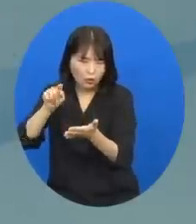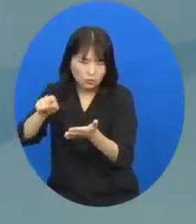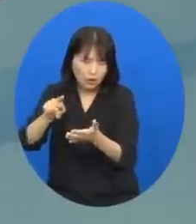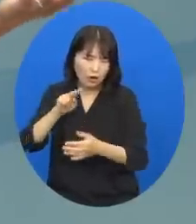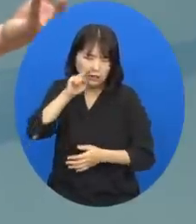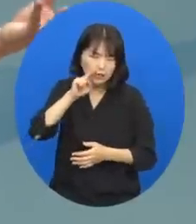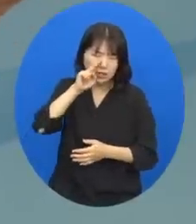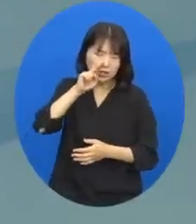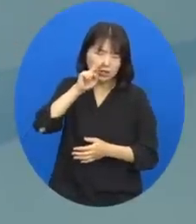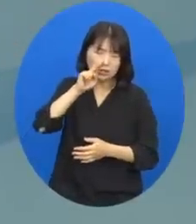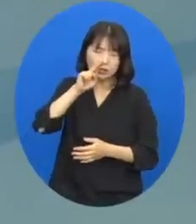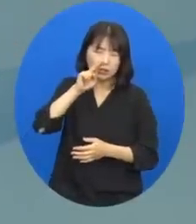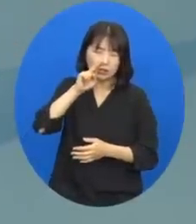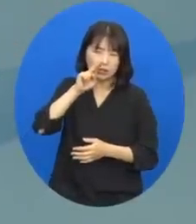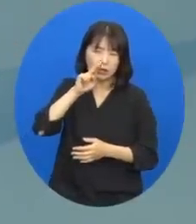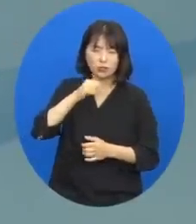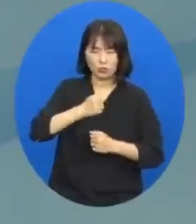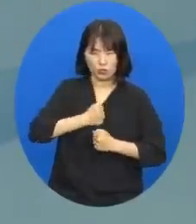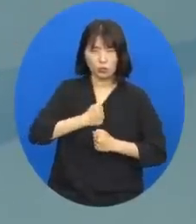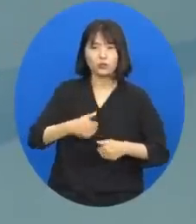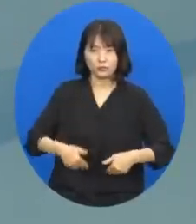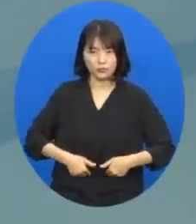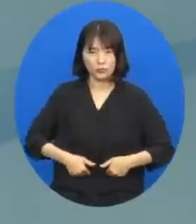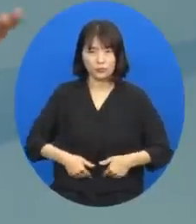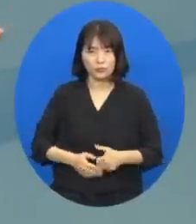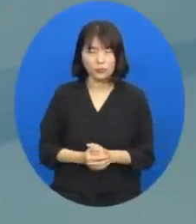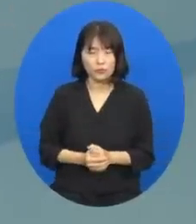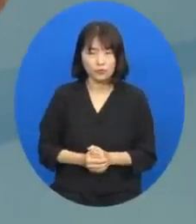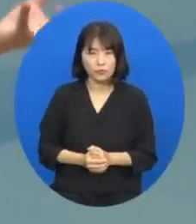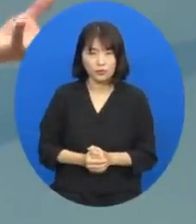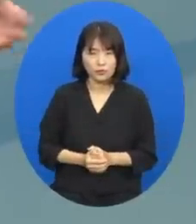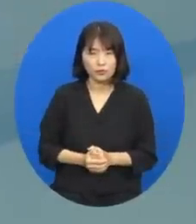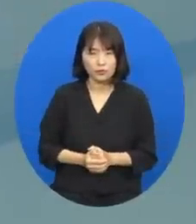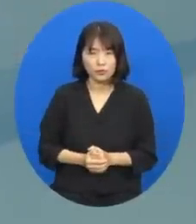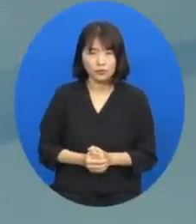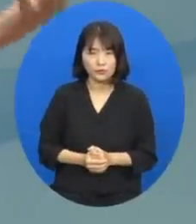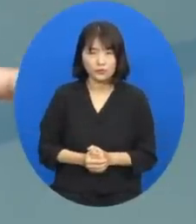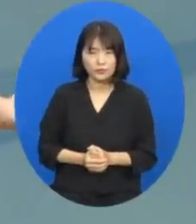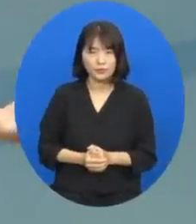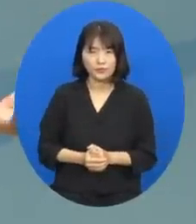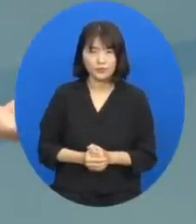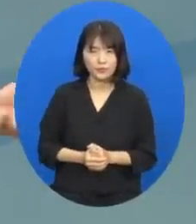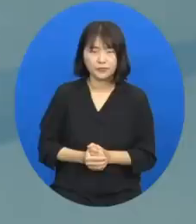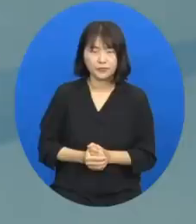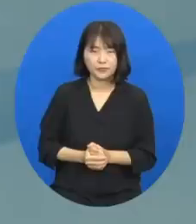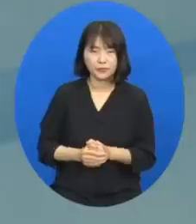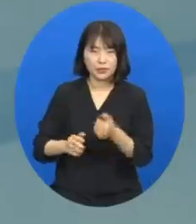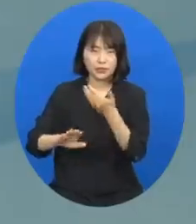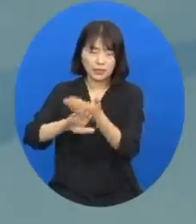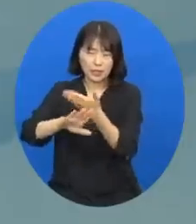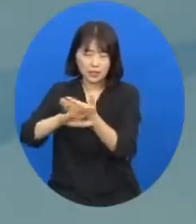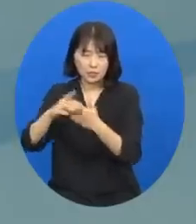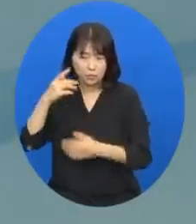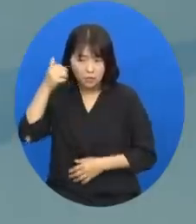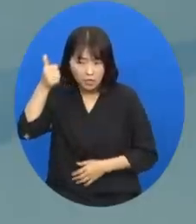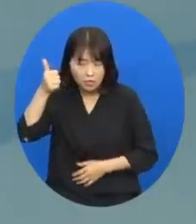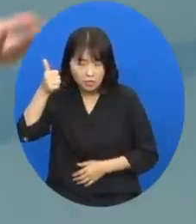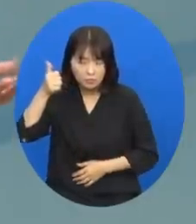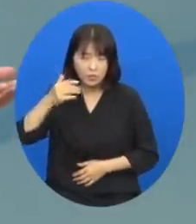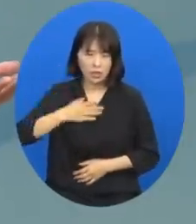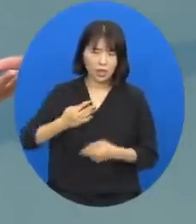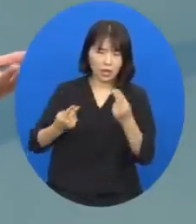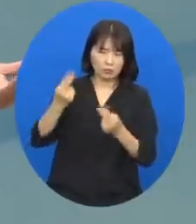그들에게 돌리기를 거부하지 말아야 합니다 그들이 젊 뜬지 만든지 다른점이 점들에서 우리보다 훨씬 못한